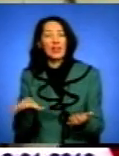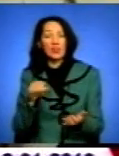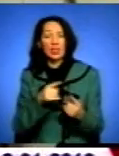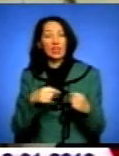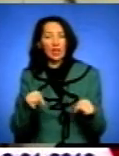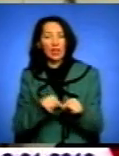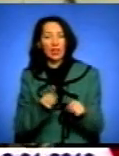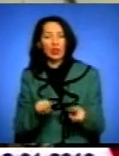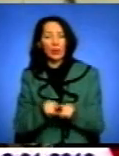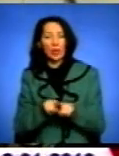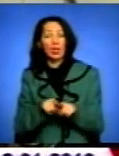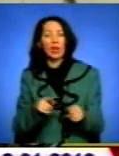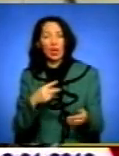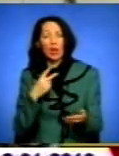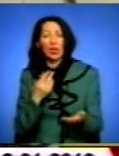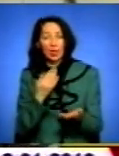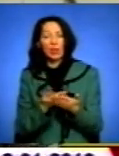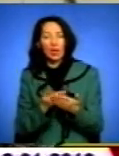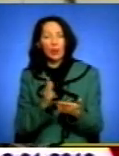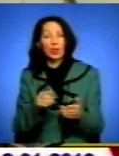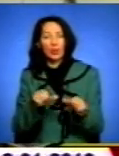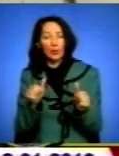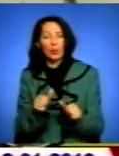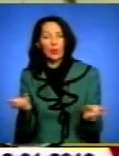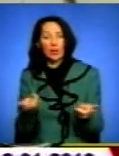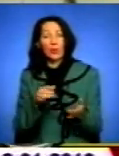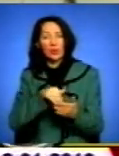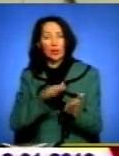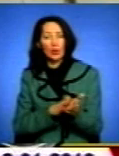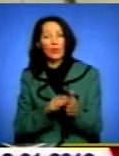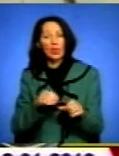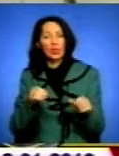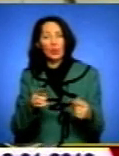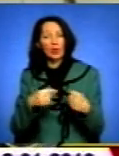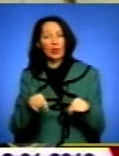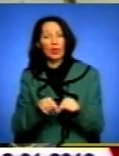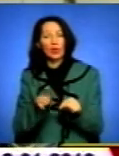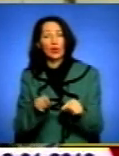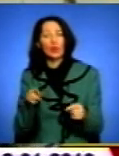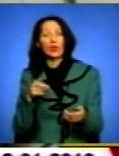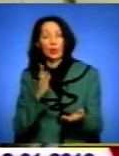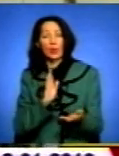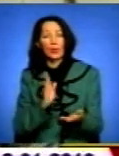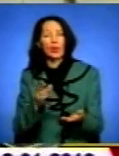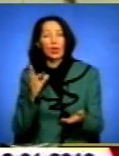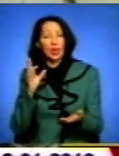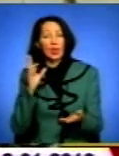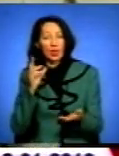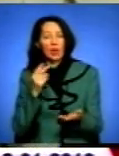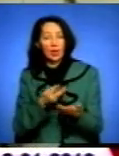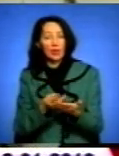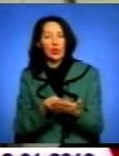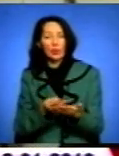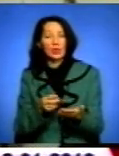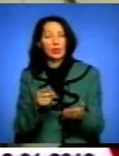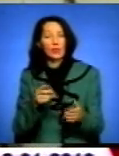необхідно визначити кадастровий номер земельної ділянки і зареєструвати земельну ділянку, щоб відомості попали в систему. Ну, ми ці роботи проводимо